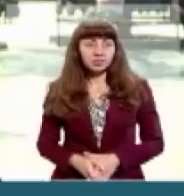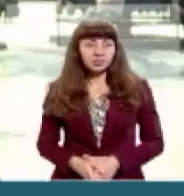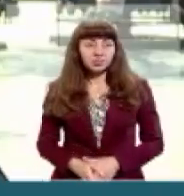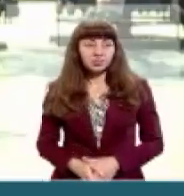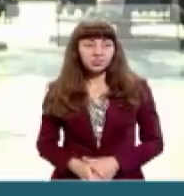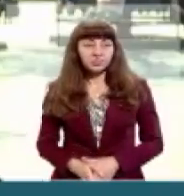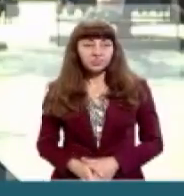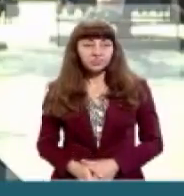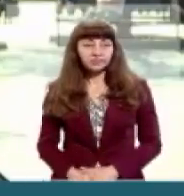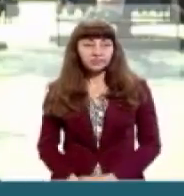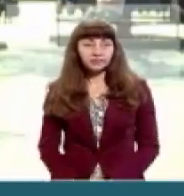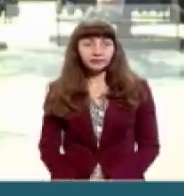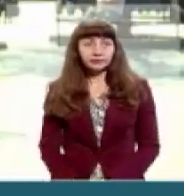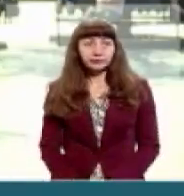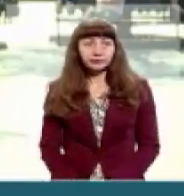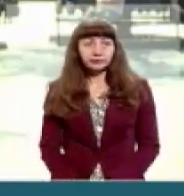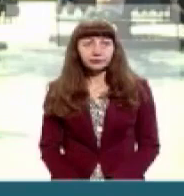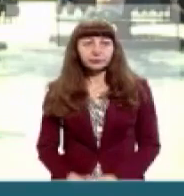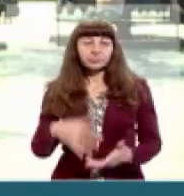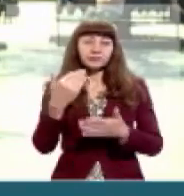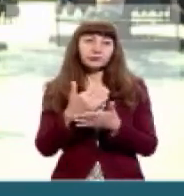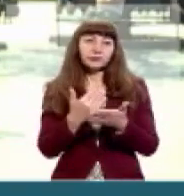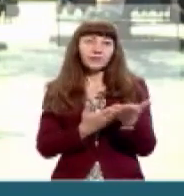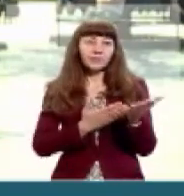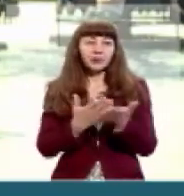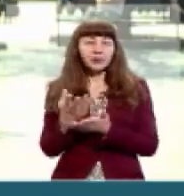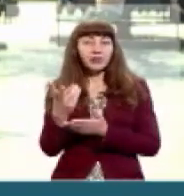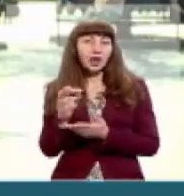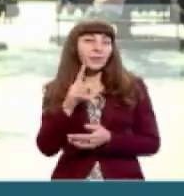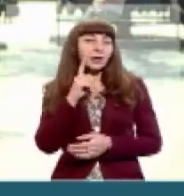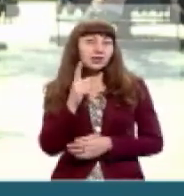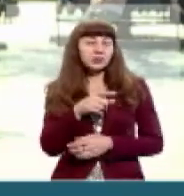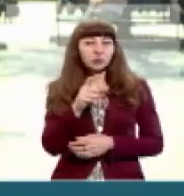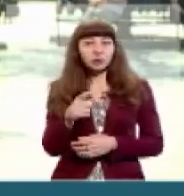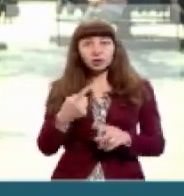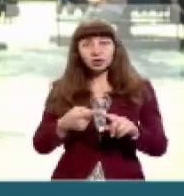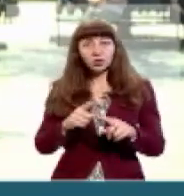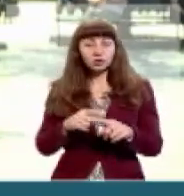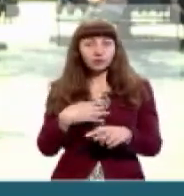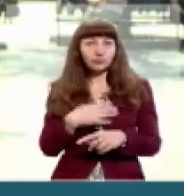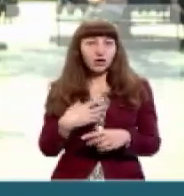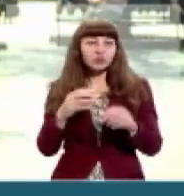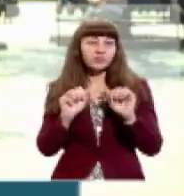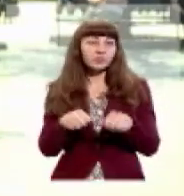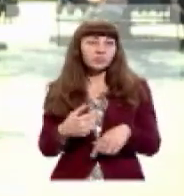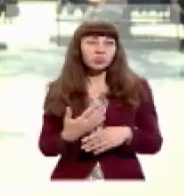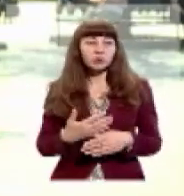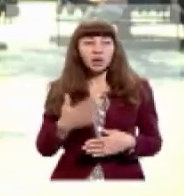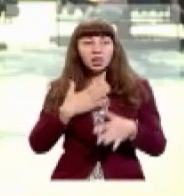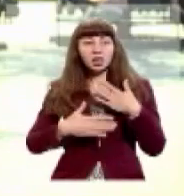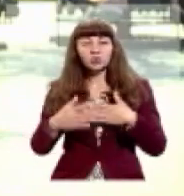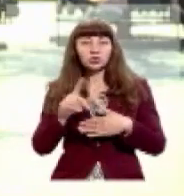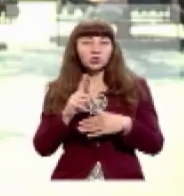Программы направлены на развитие молодежи. Жастарға бағытталған бағдарламалар өте жақсы мүмкіндік. Бізге көп көңіл бөліп жатқаны